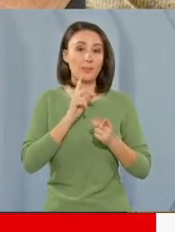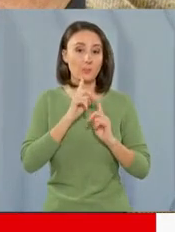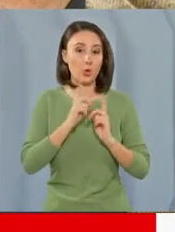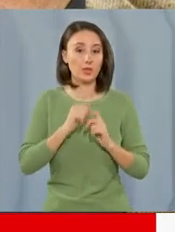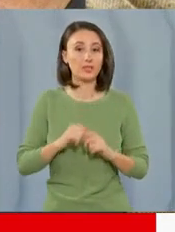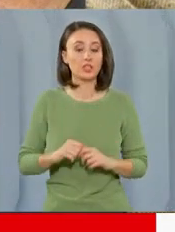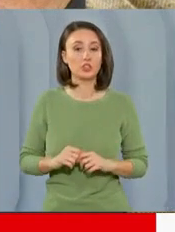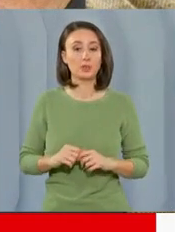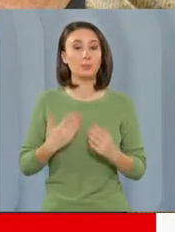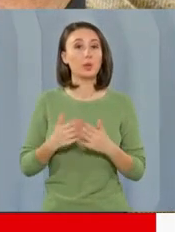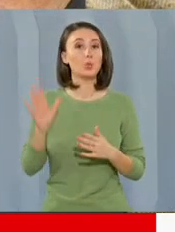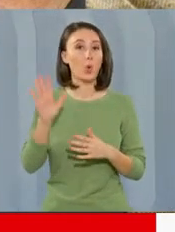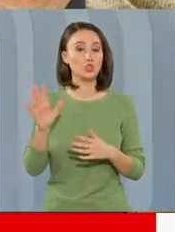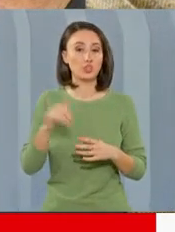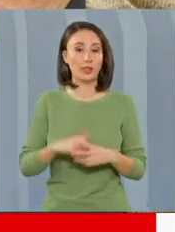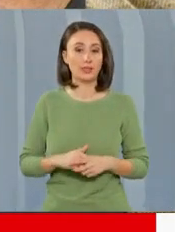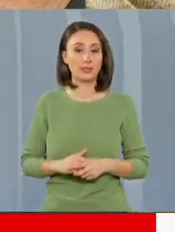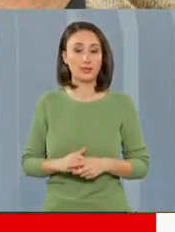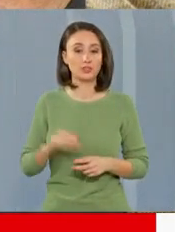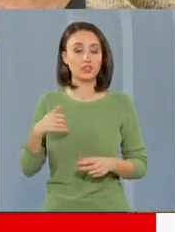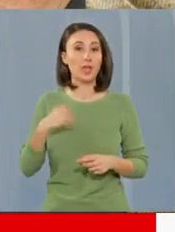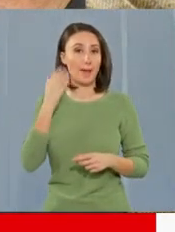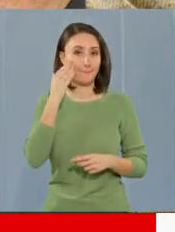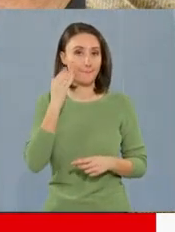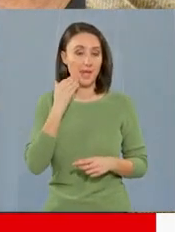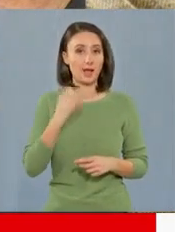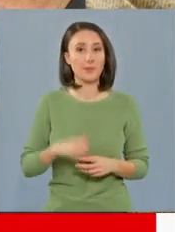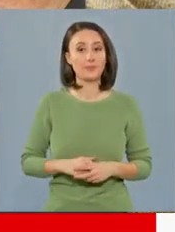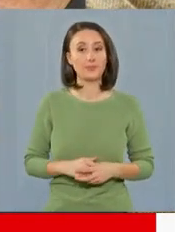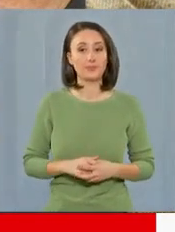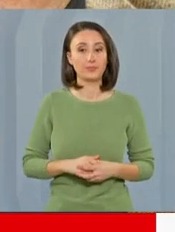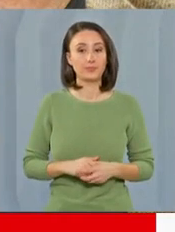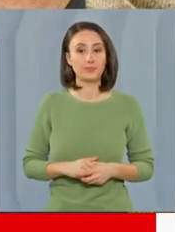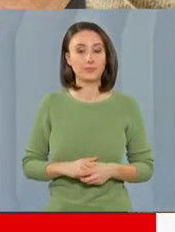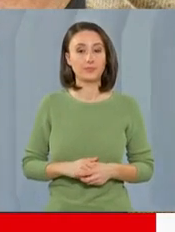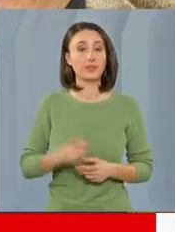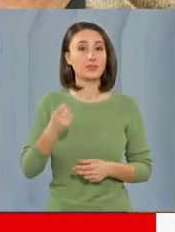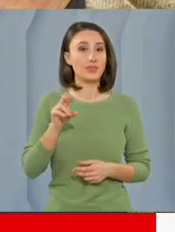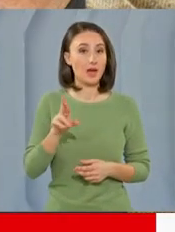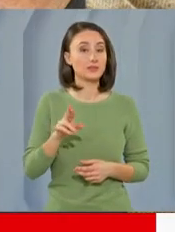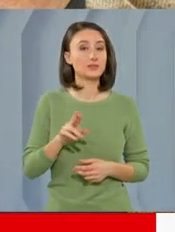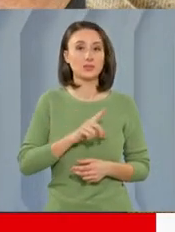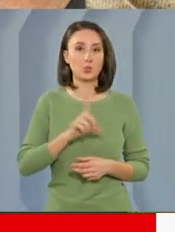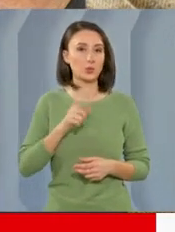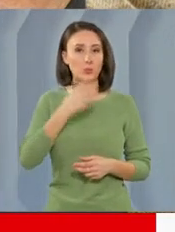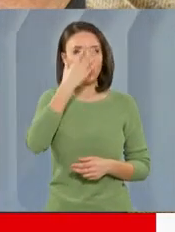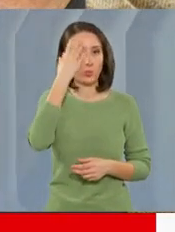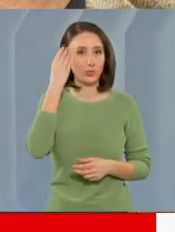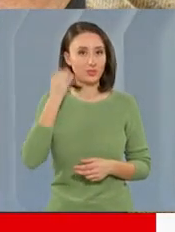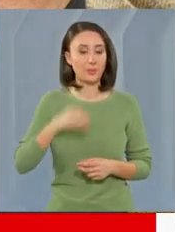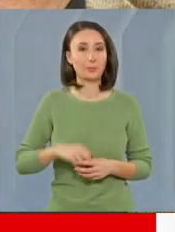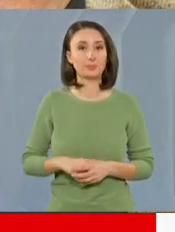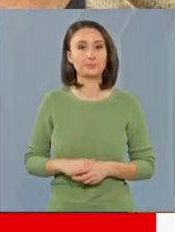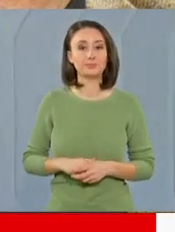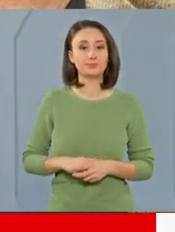politici ale Occidentului în general și ale Statelor Unite ale Americii în particular, dar nu trebuie să uităm niciun